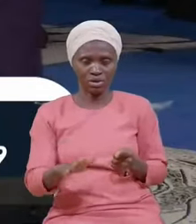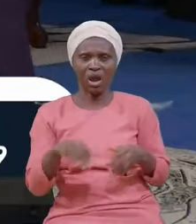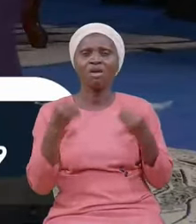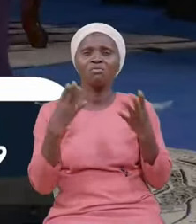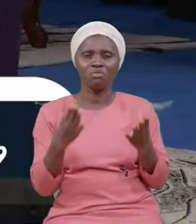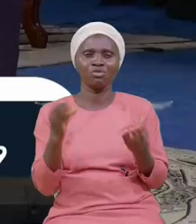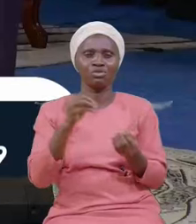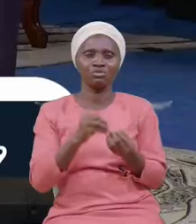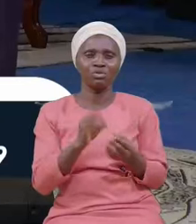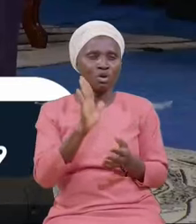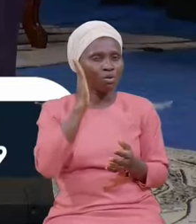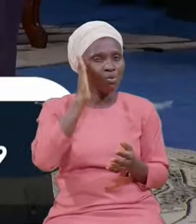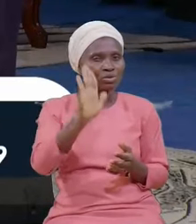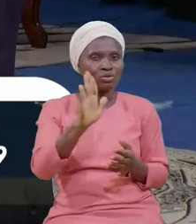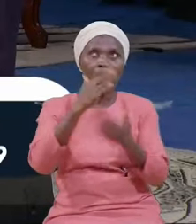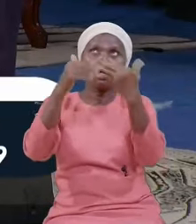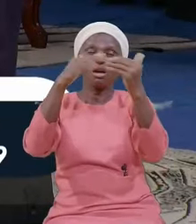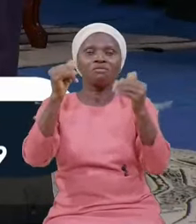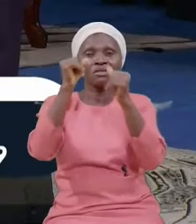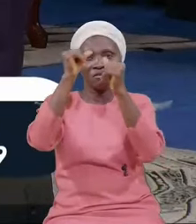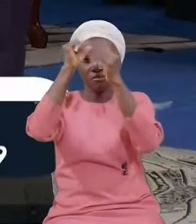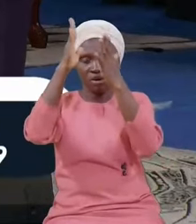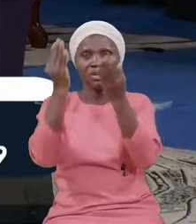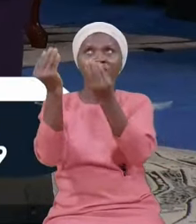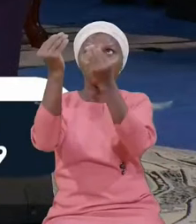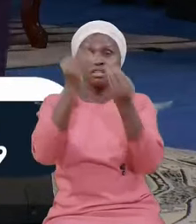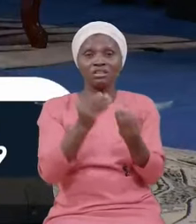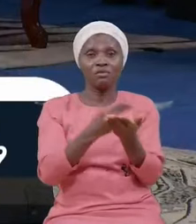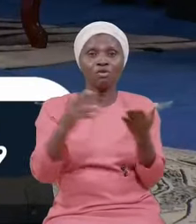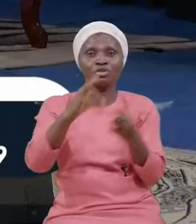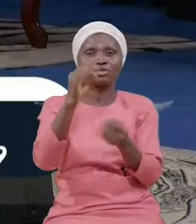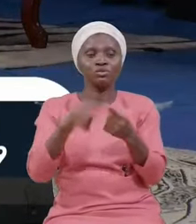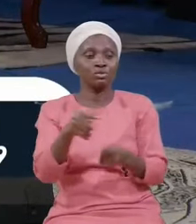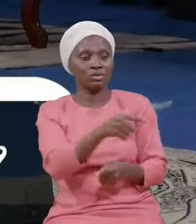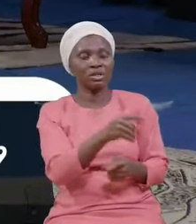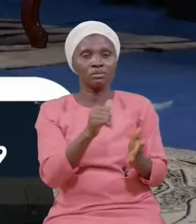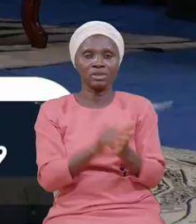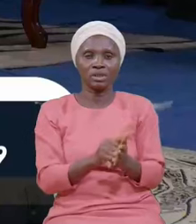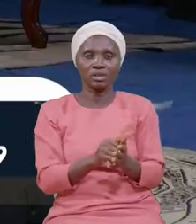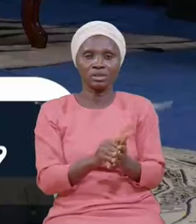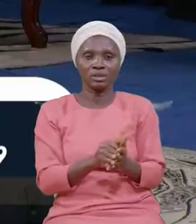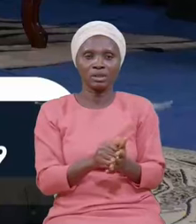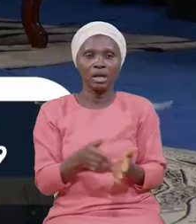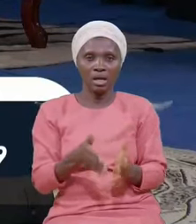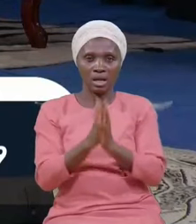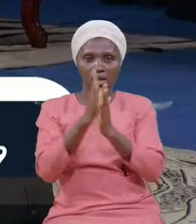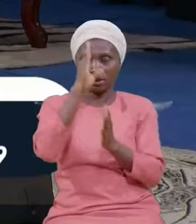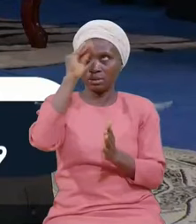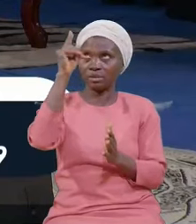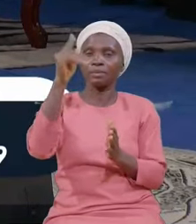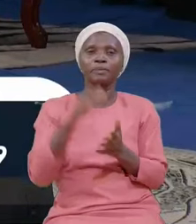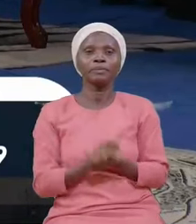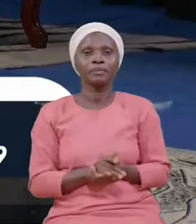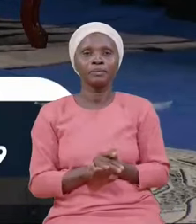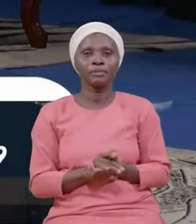Si donc méchant comme vous l'êtes, vous savez donner de bonnes choses à vos enfants, à combien plus forte raison le Père Céleste donnera-t-il le Saint-Esprit